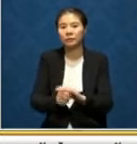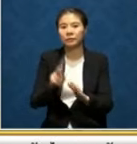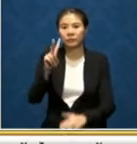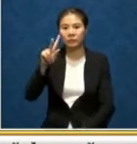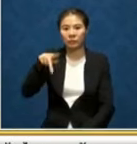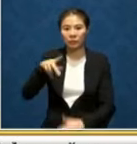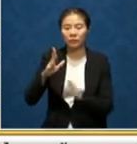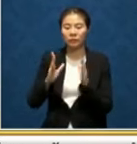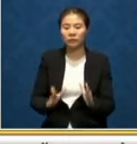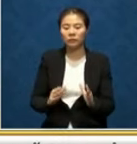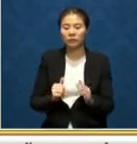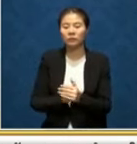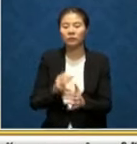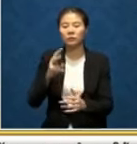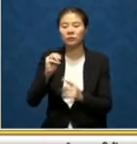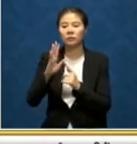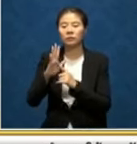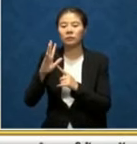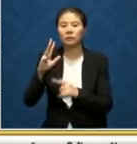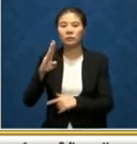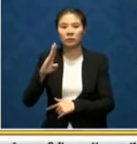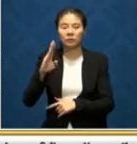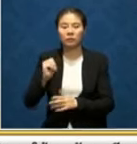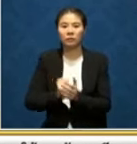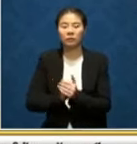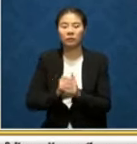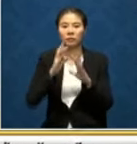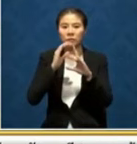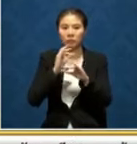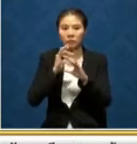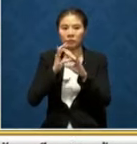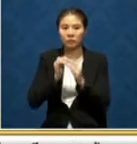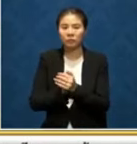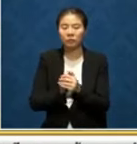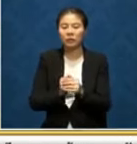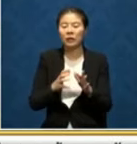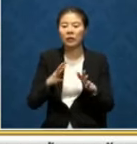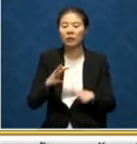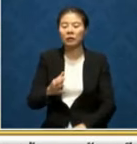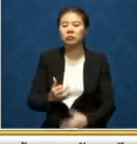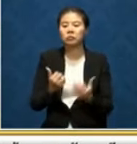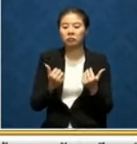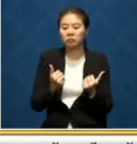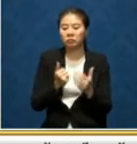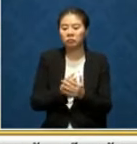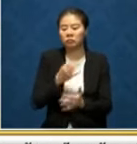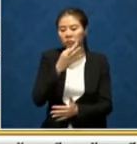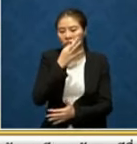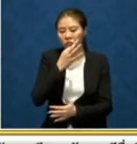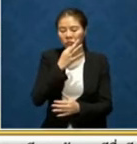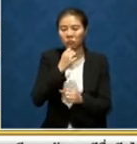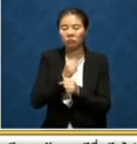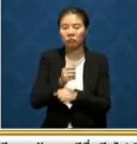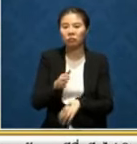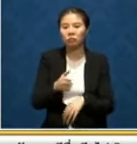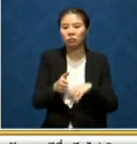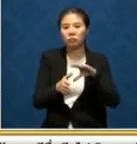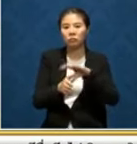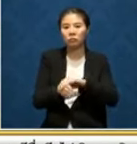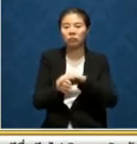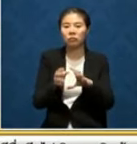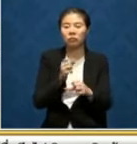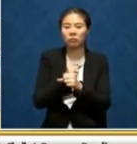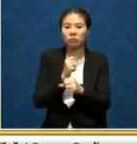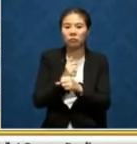และในมาบตาพุดระยองพวกเขาอาชีพถูกทำลายให้ล่มสลายลงค่ะแล้วก็สังเวยให้กับ